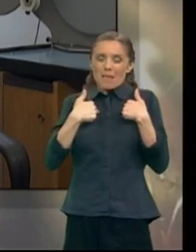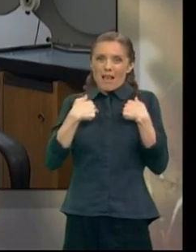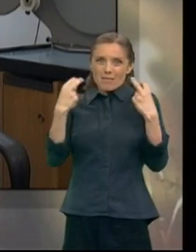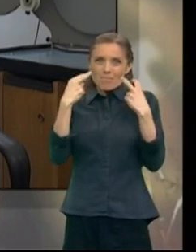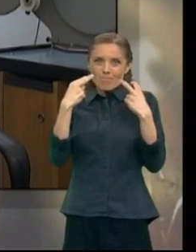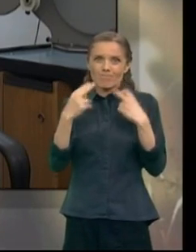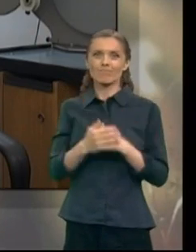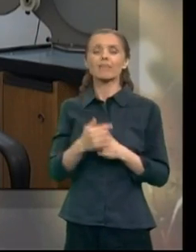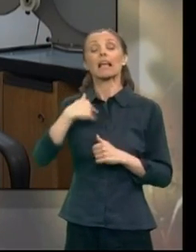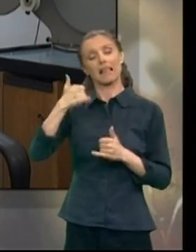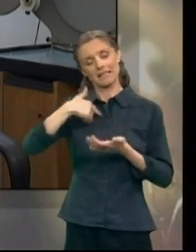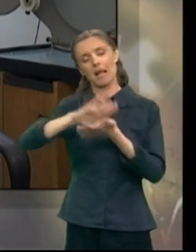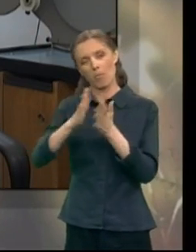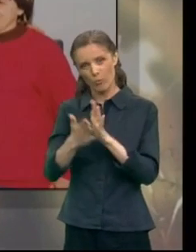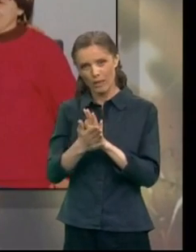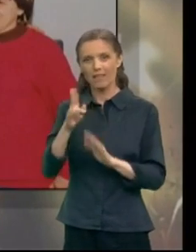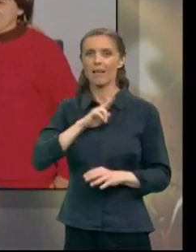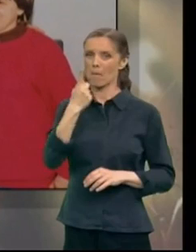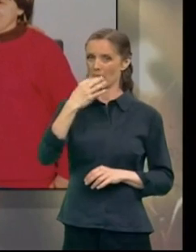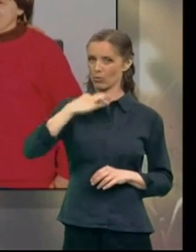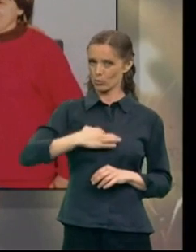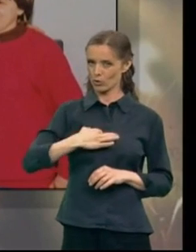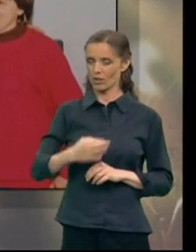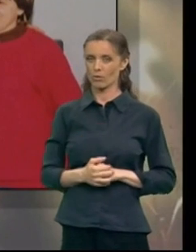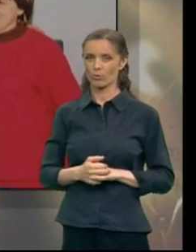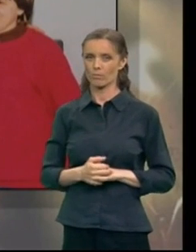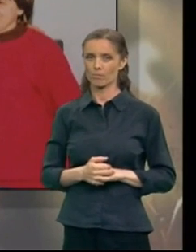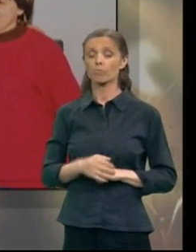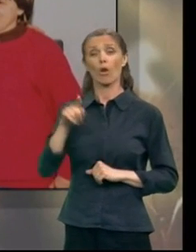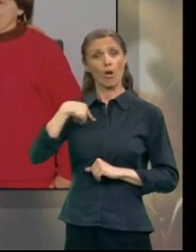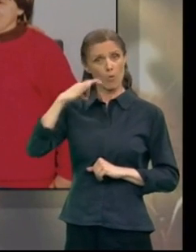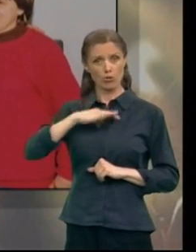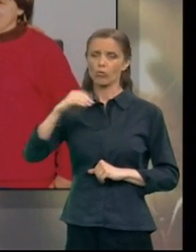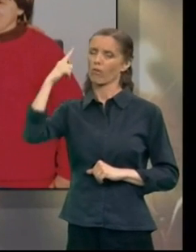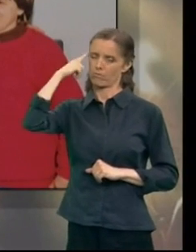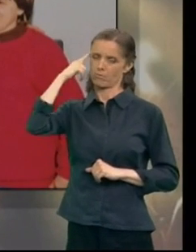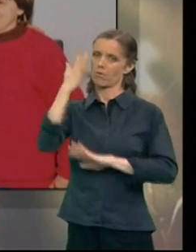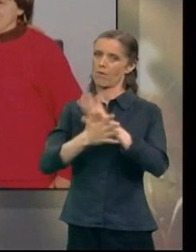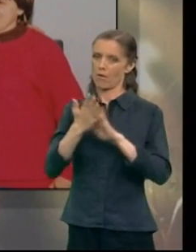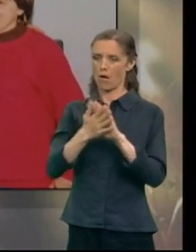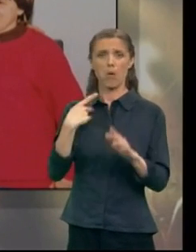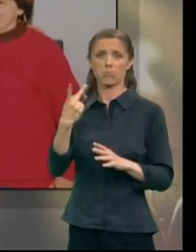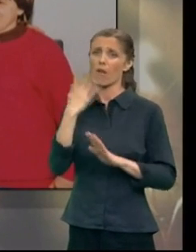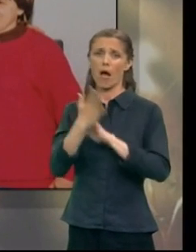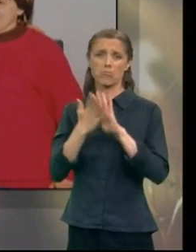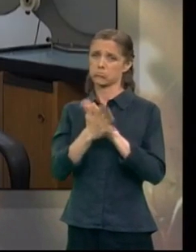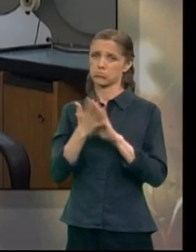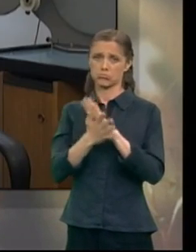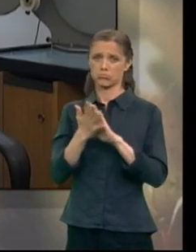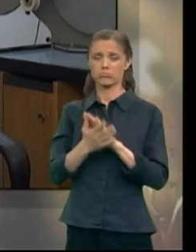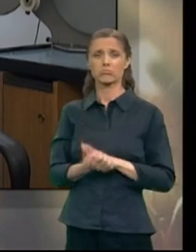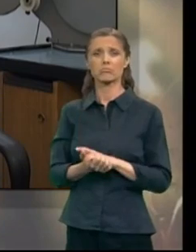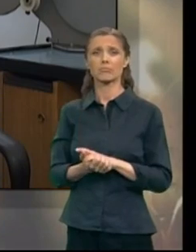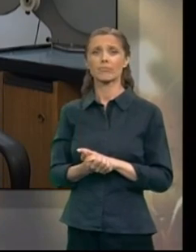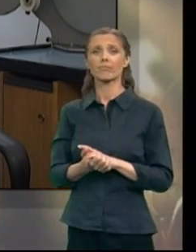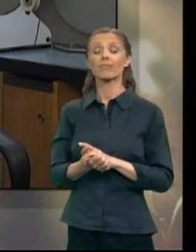Da, ja sam udata, imam jednu ćerku. Da, i ona naravno zna znakovni jezik i komuniciramo na znakovnom jeziku. Da,